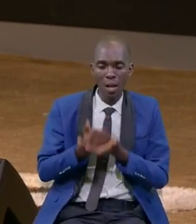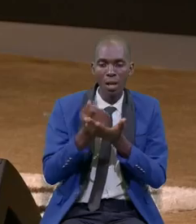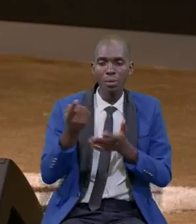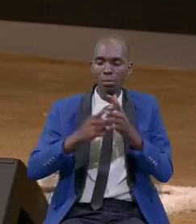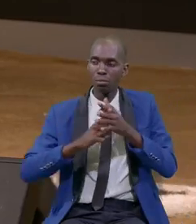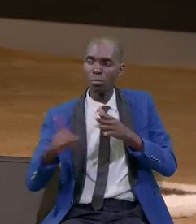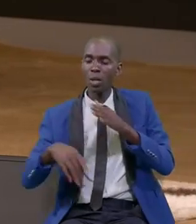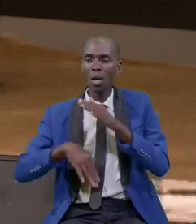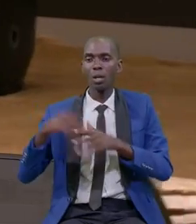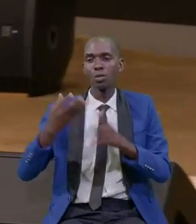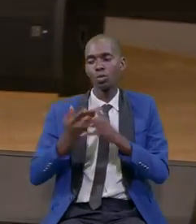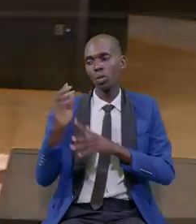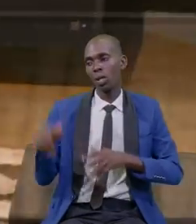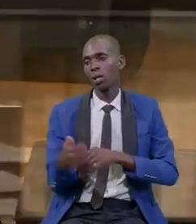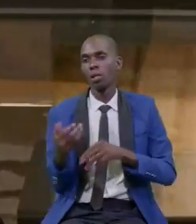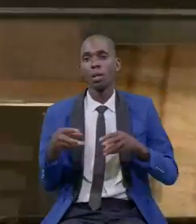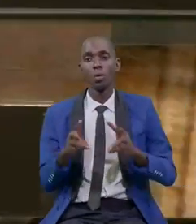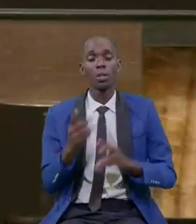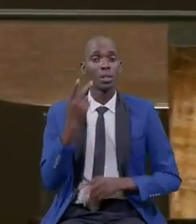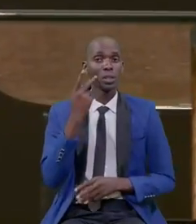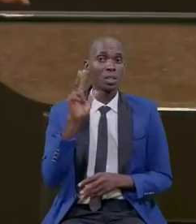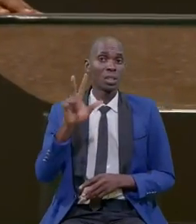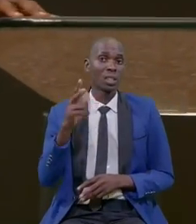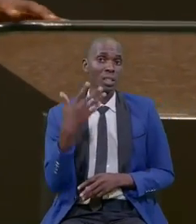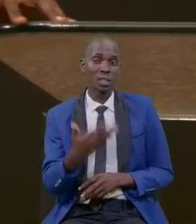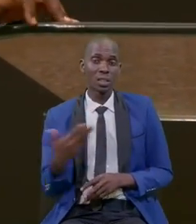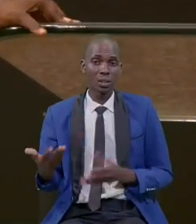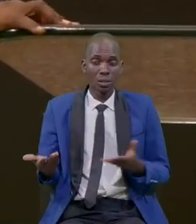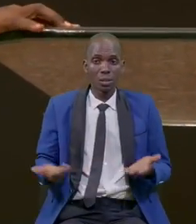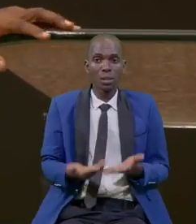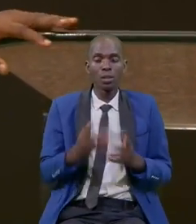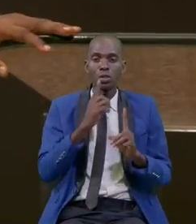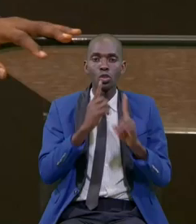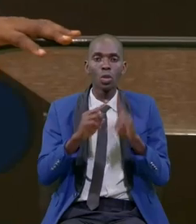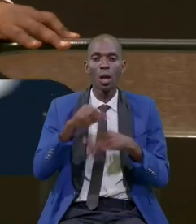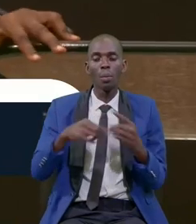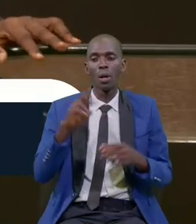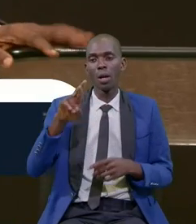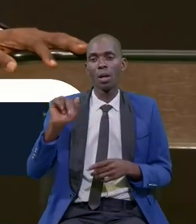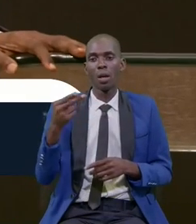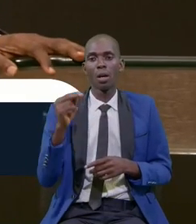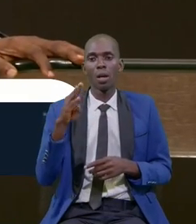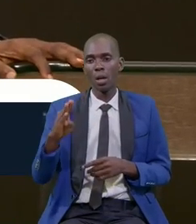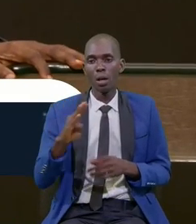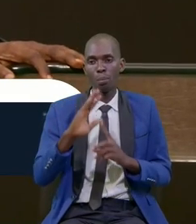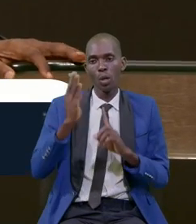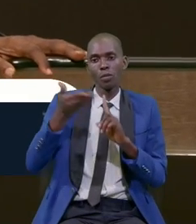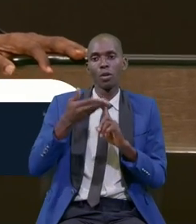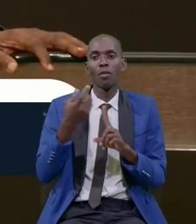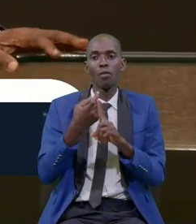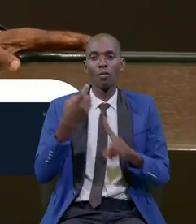chemin. Nous allons voir trois sections ici parlant de Rahab, la conviction de